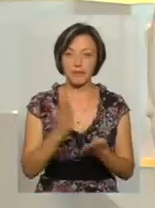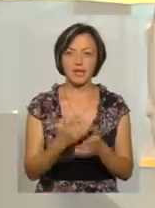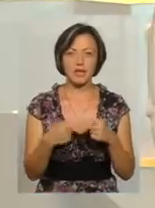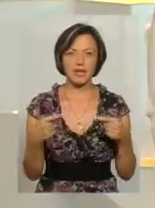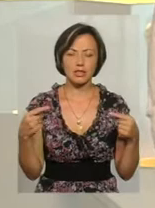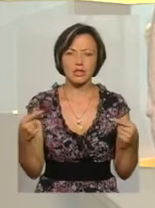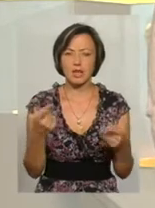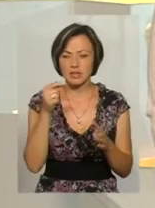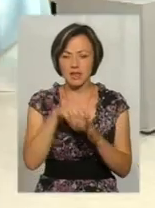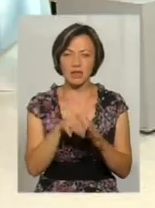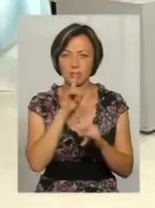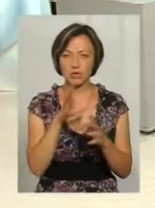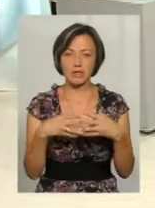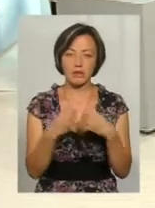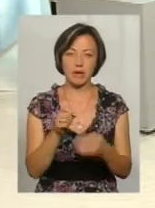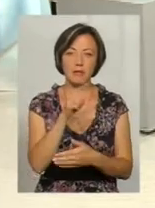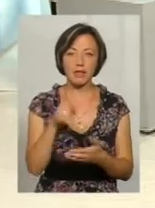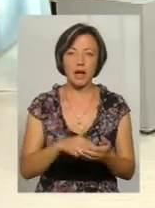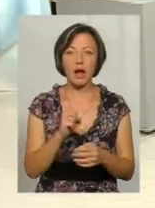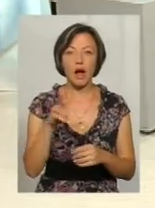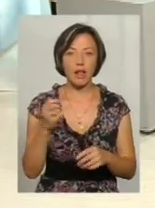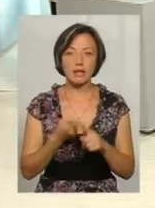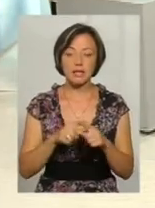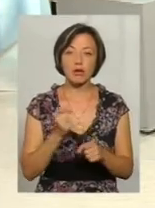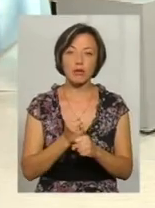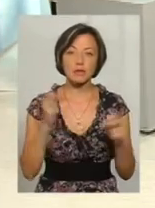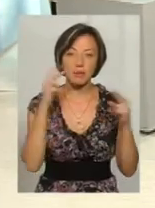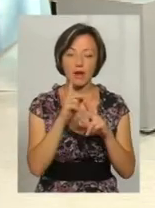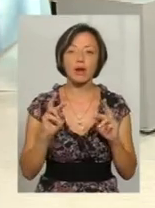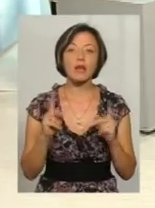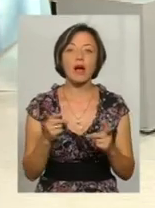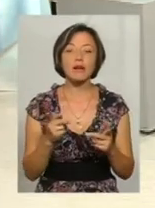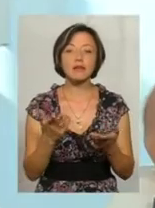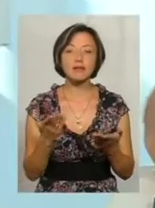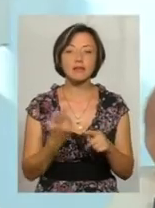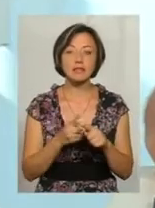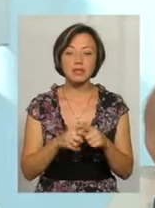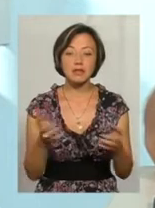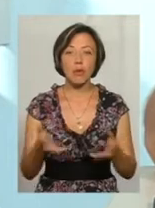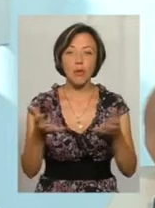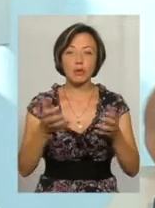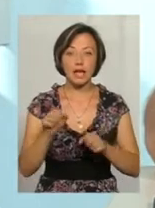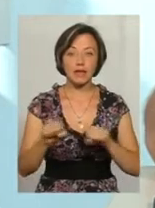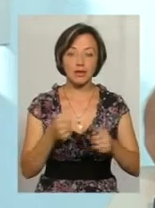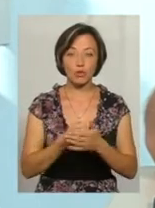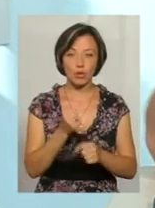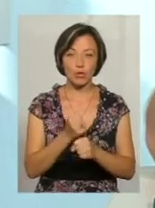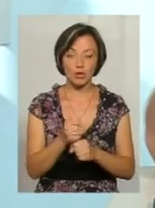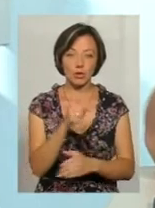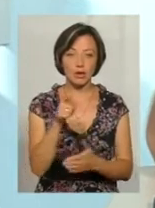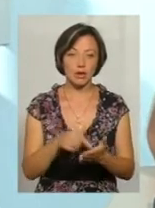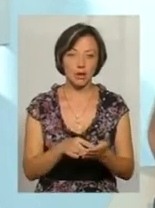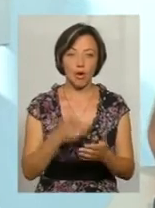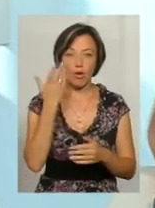я не буду залазити туди в сімейні ці питання, але це робиться неправильно. Як заохочуються керівники до роботи? Як